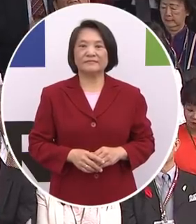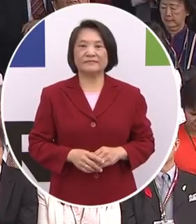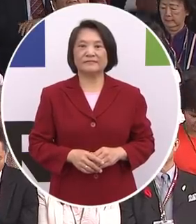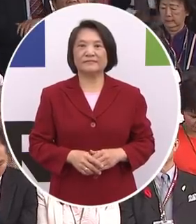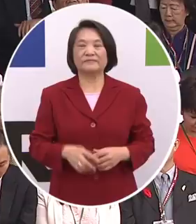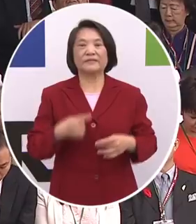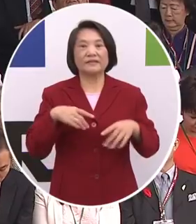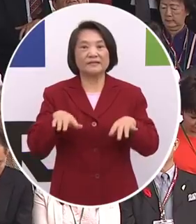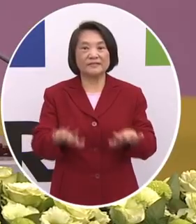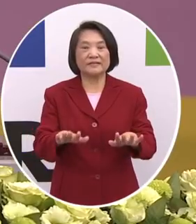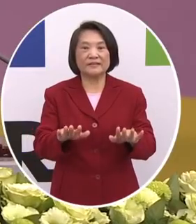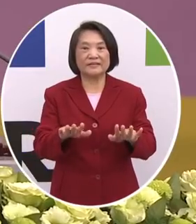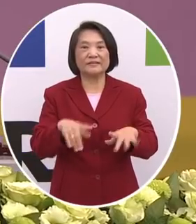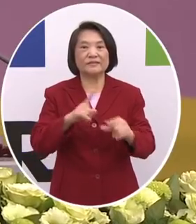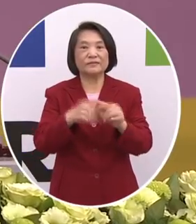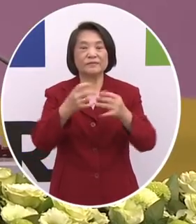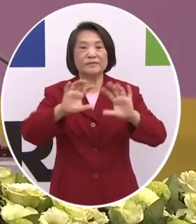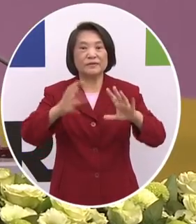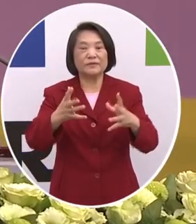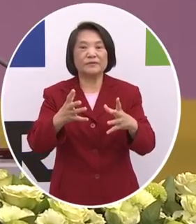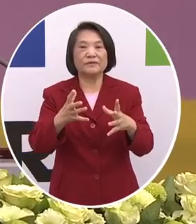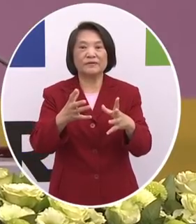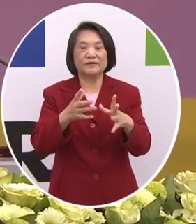今天是中华民国